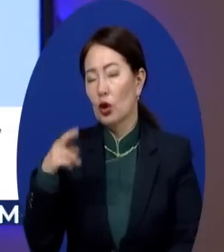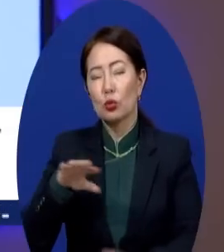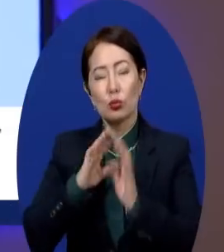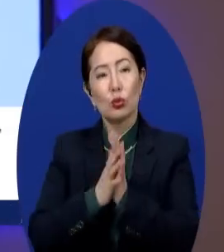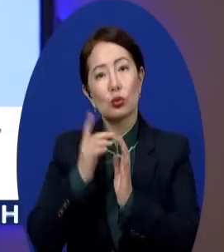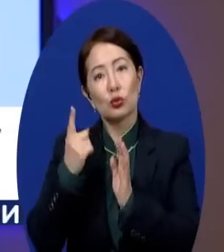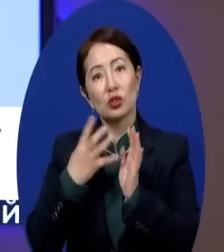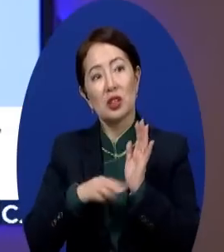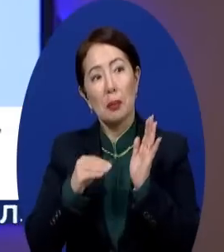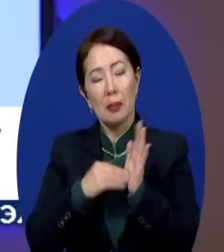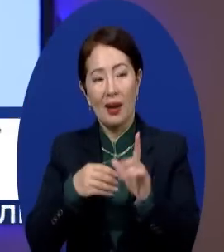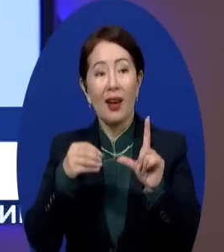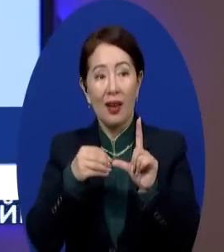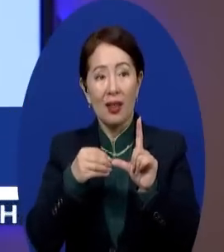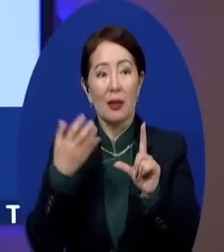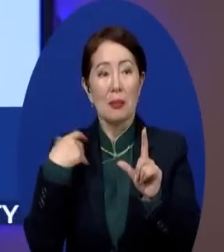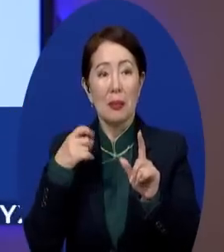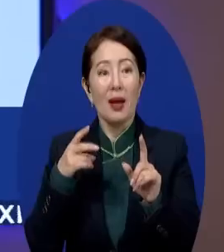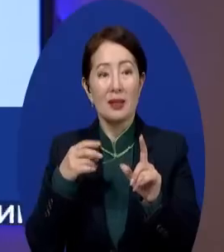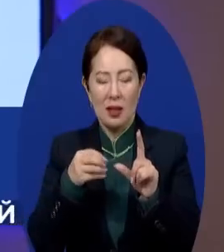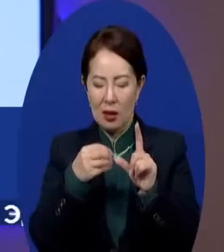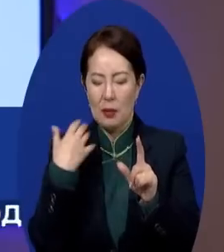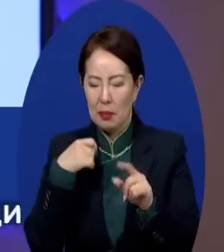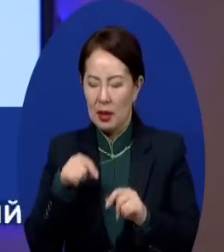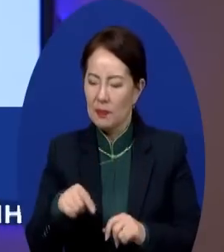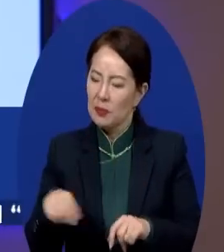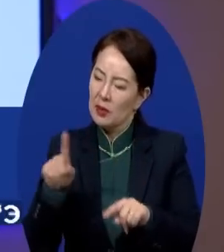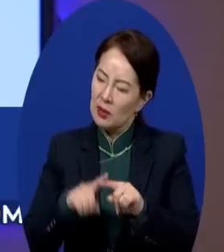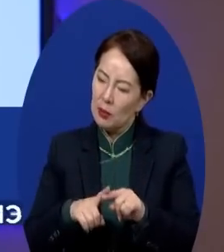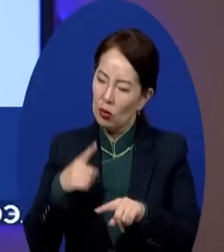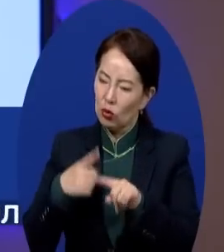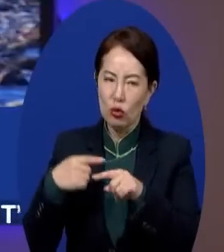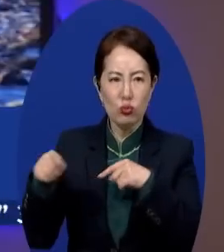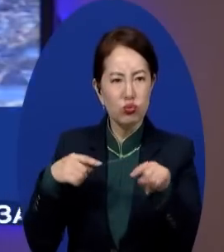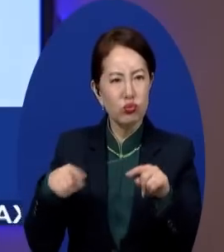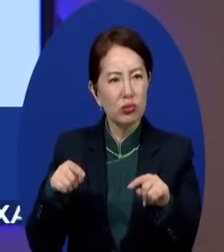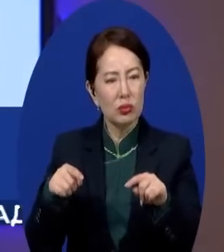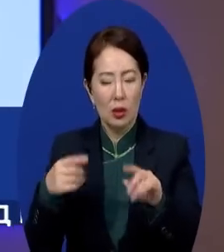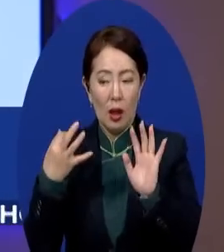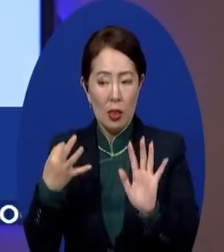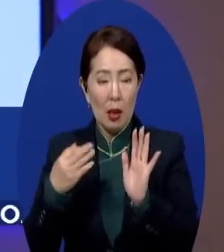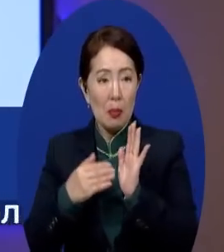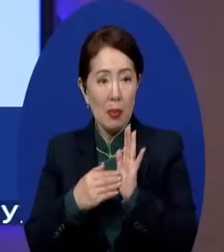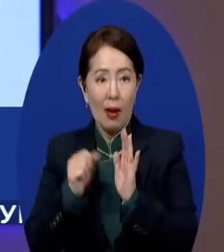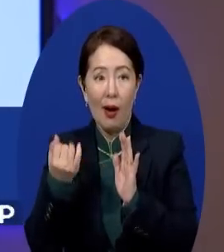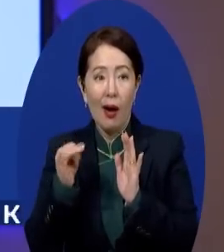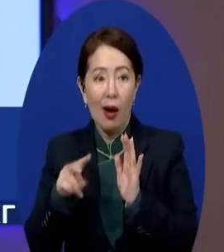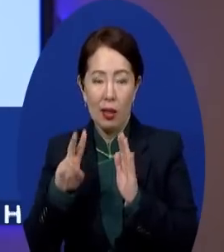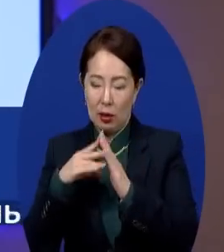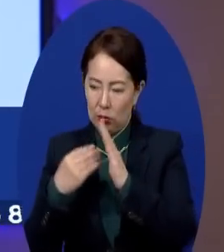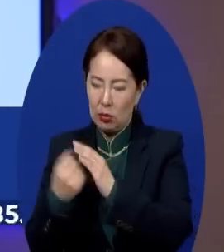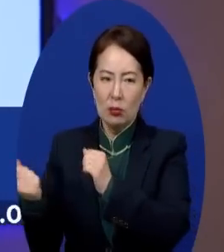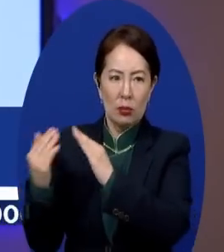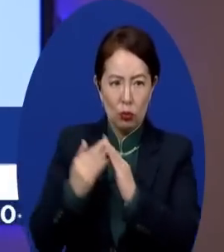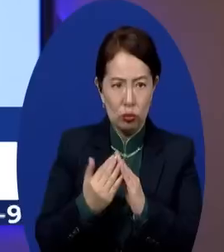мянган орчим яндан байсан бол нэмээд одоо хөдөө орон нутгаас 8 гаран айл өрх болоо шилжиж ирсэн